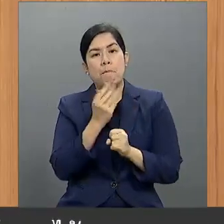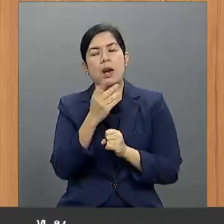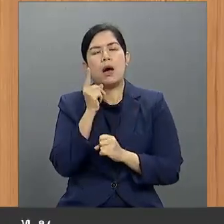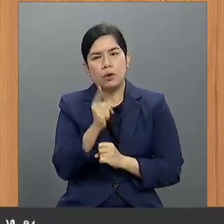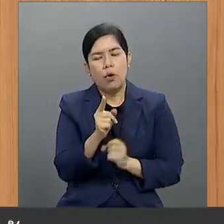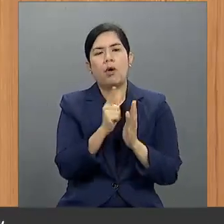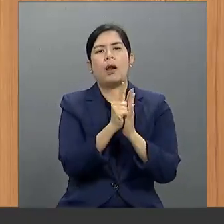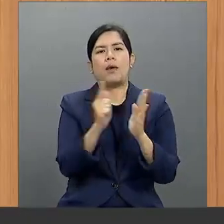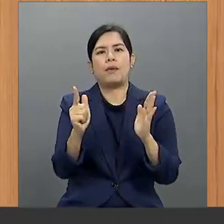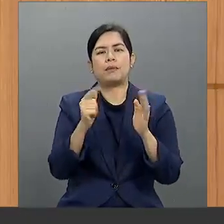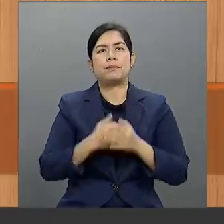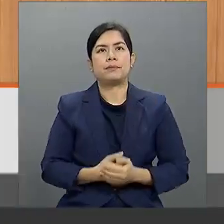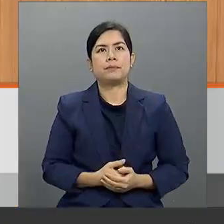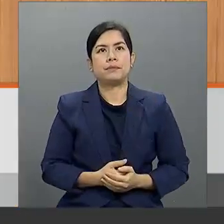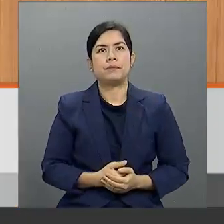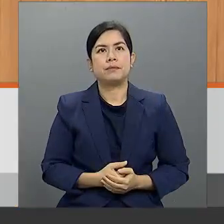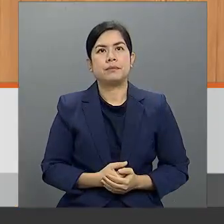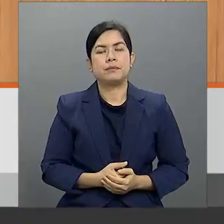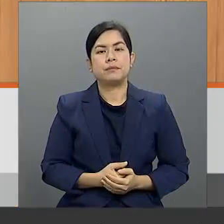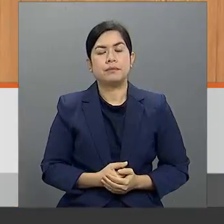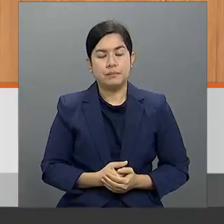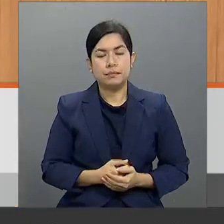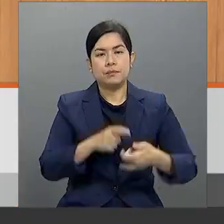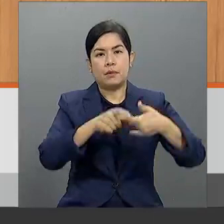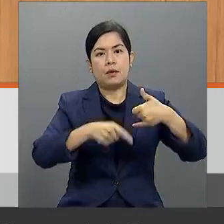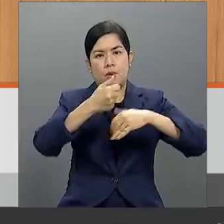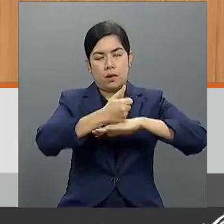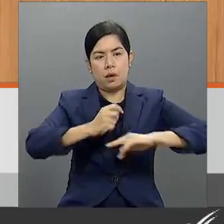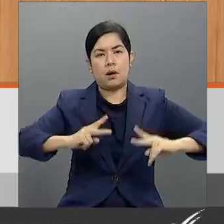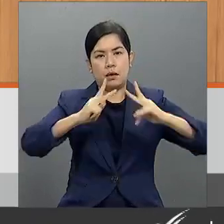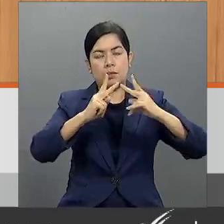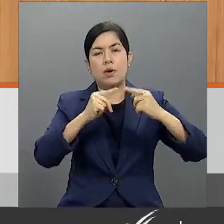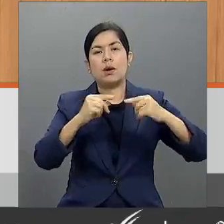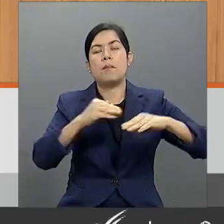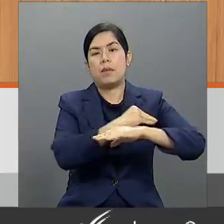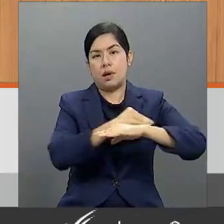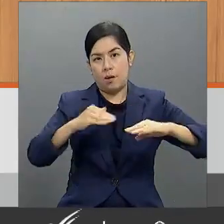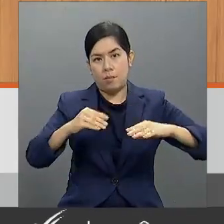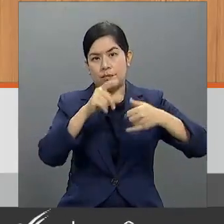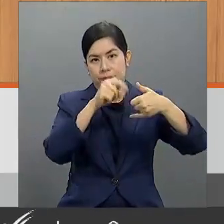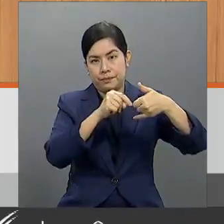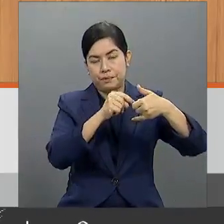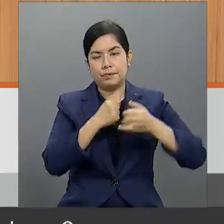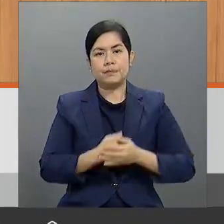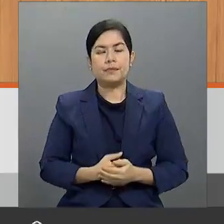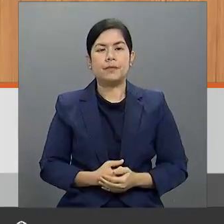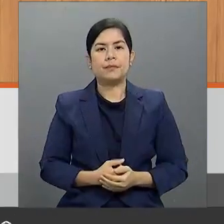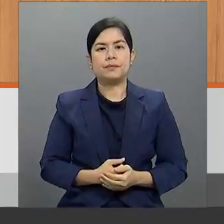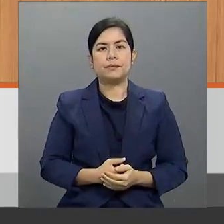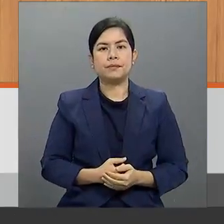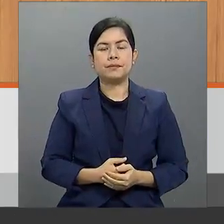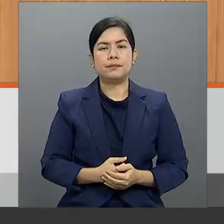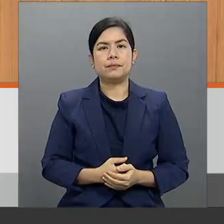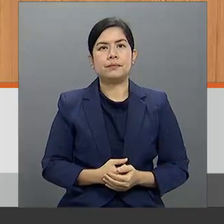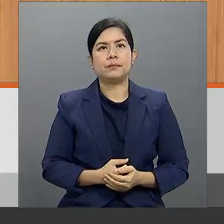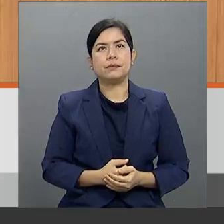นั่นก็คือรัฐมนตรีว่าการกระทรวงคมนาคมคุณศักดิ์สยามชิดชอบนะครับซึ่งยิ่งต้องมี